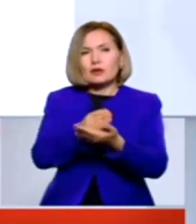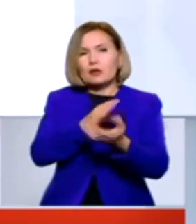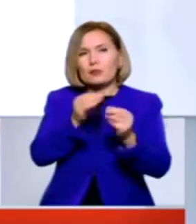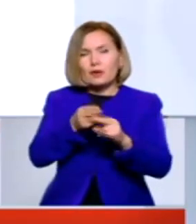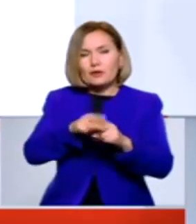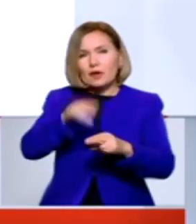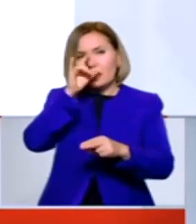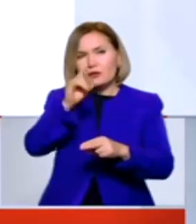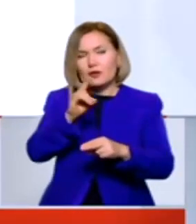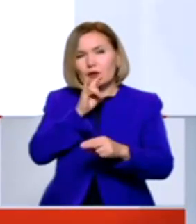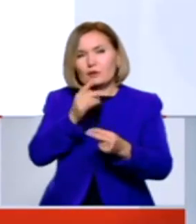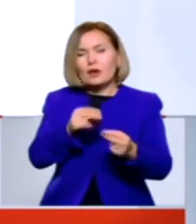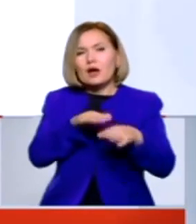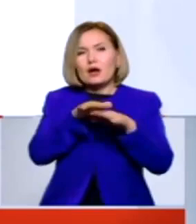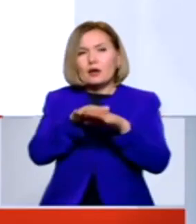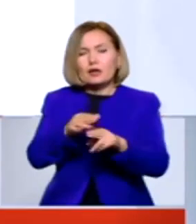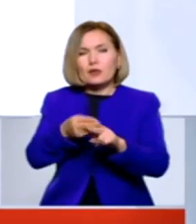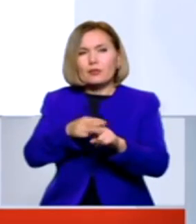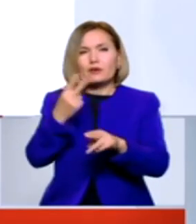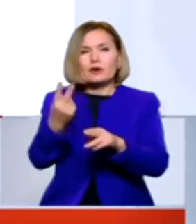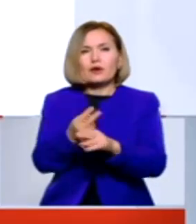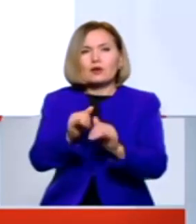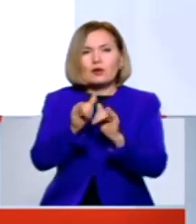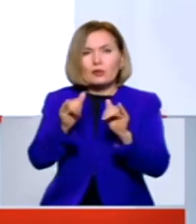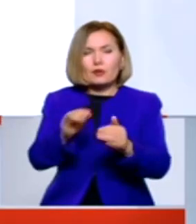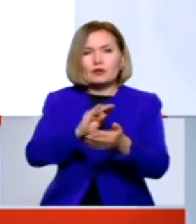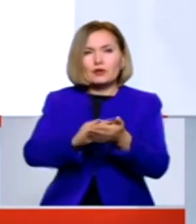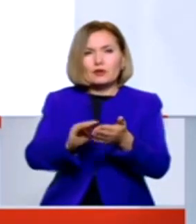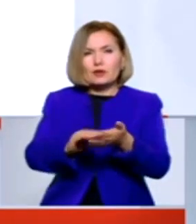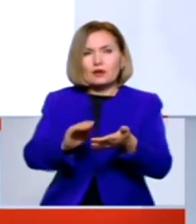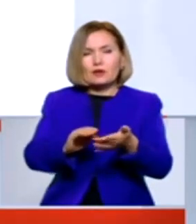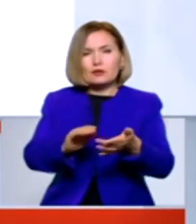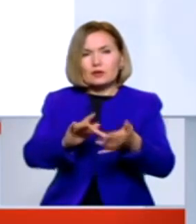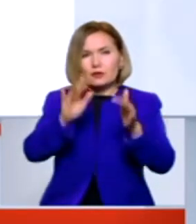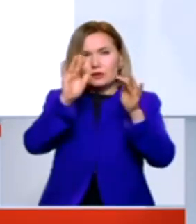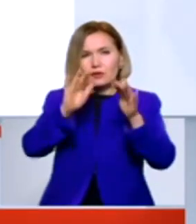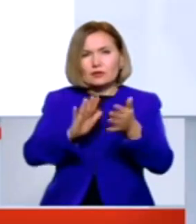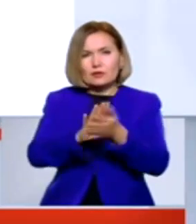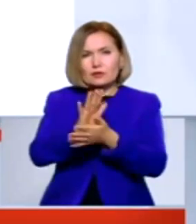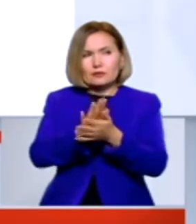арттырады және Қазақстанға құйылатын қаржыны еселейді деп жазды Modern Diplomacy.